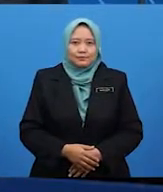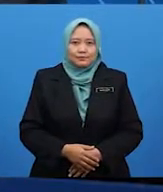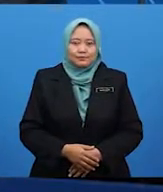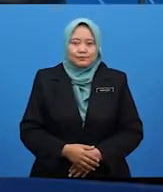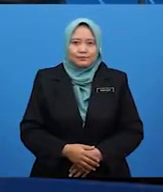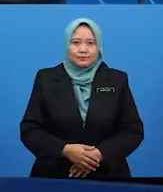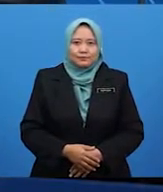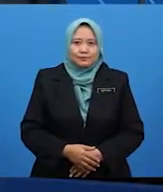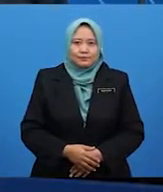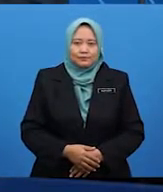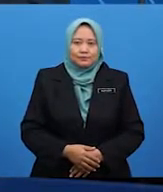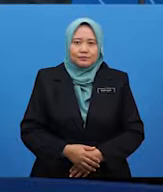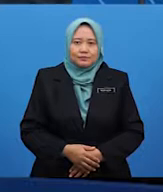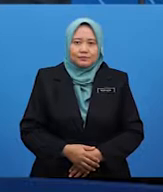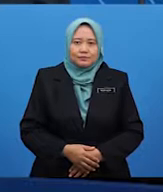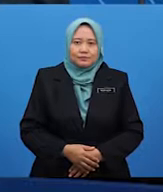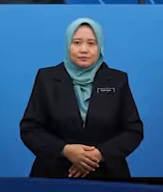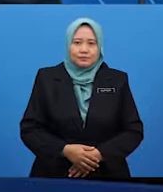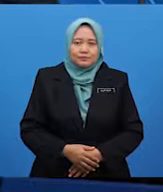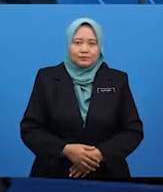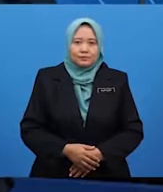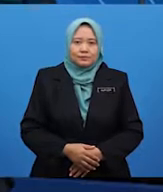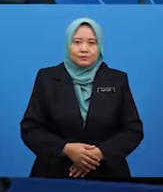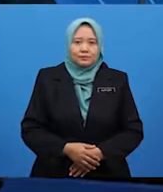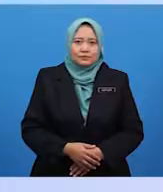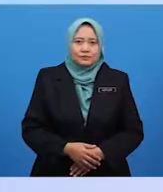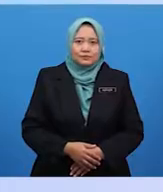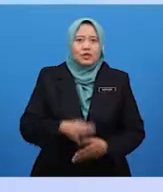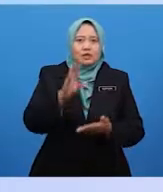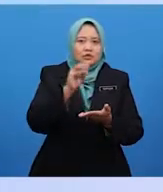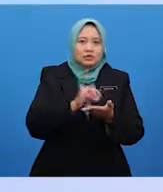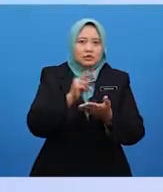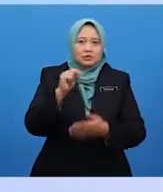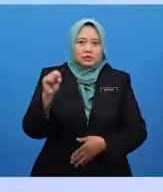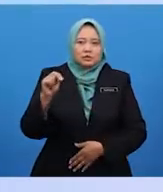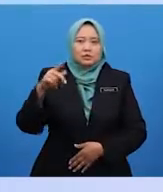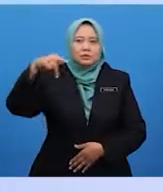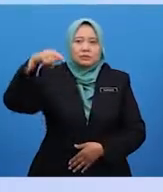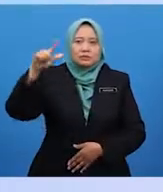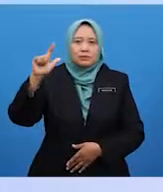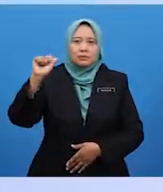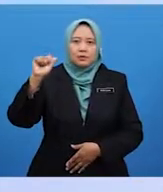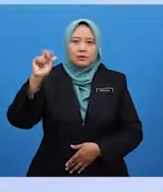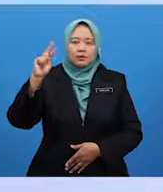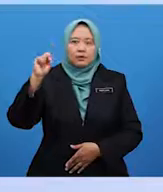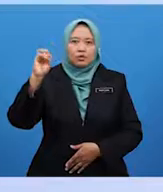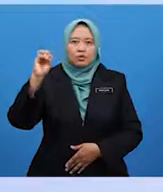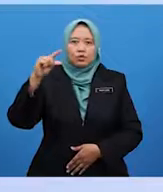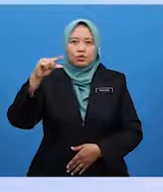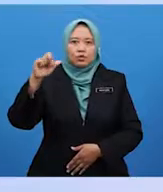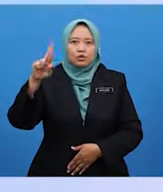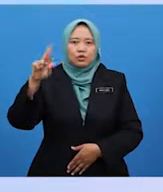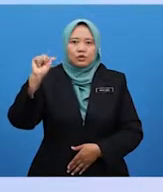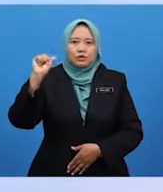cetakan planografi tadi. Mungkin Cikgu Arif boleh terangkan pula? Ya, saya. Kaedah mencetak planografi ataupun litografi, kita